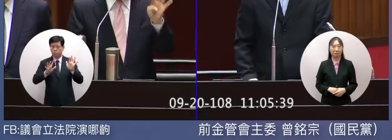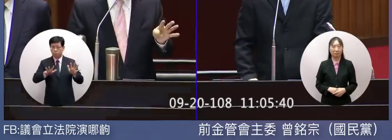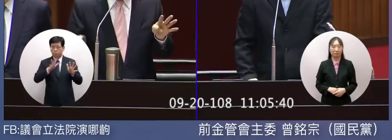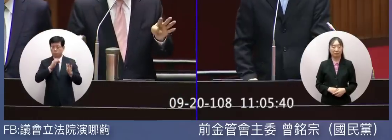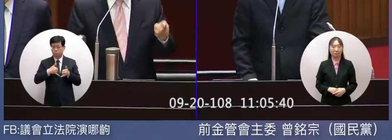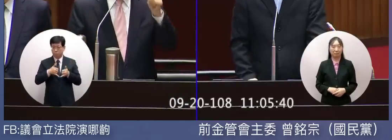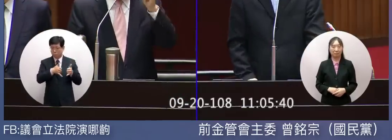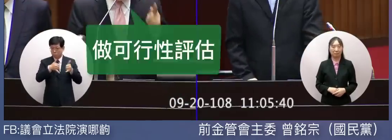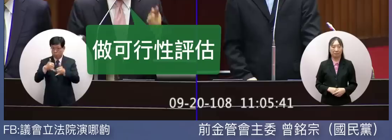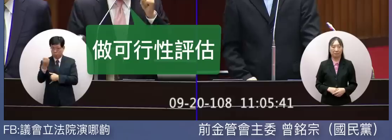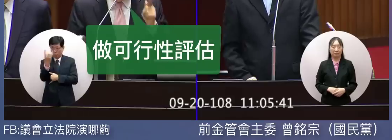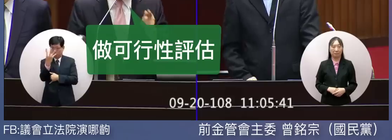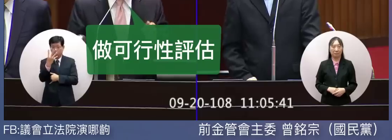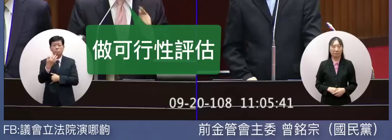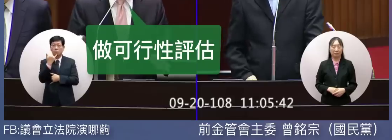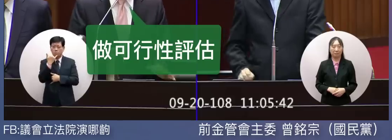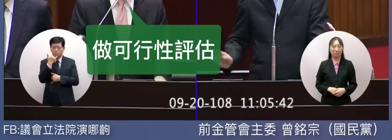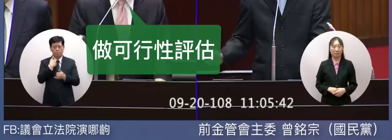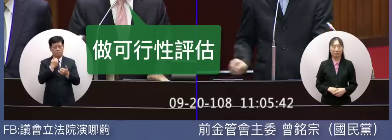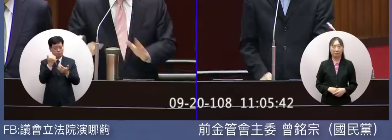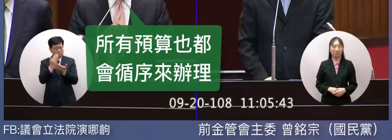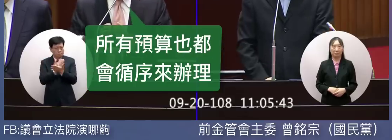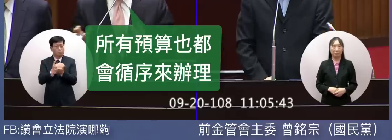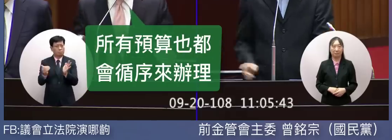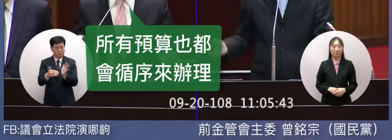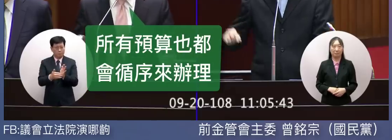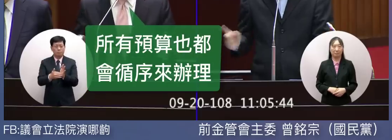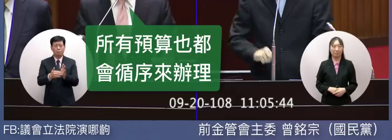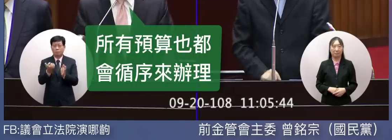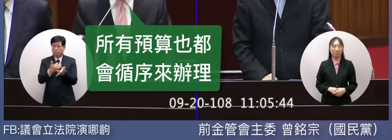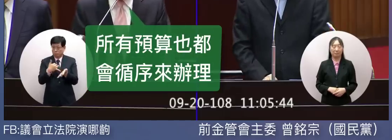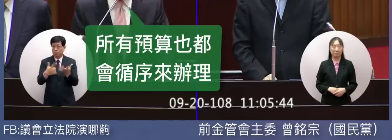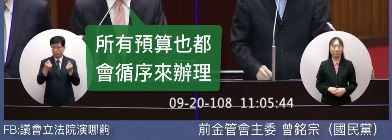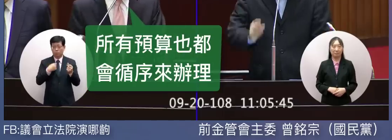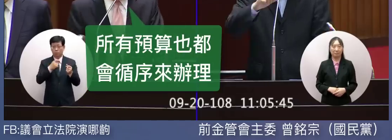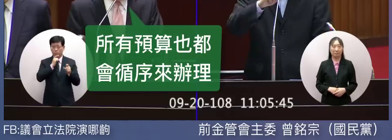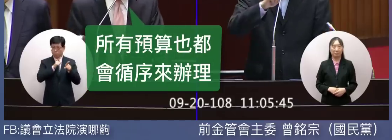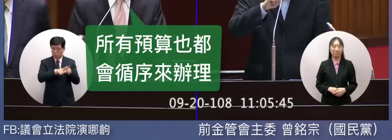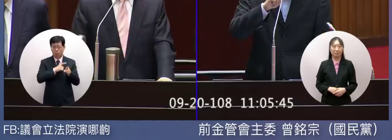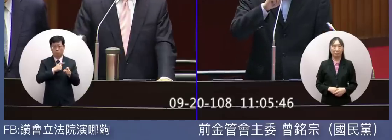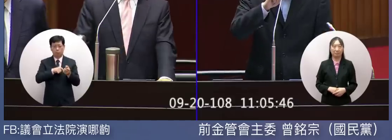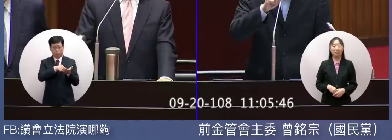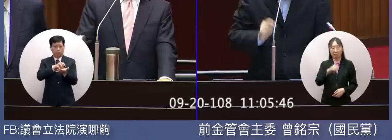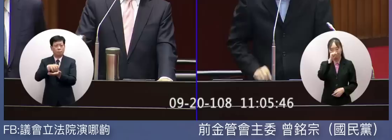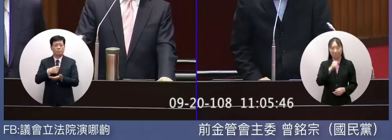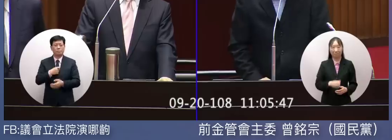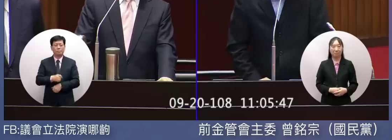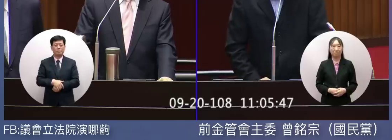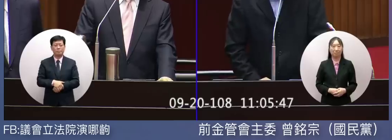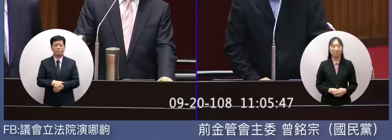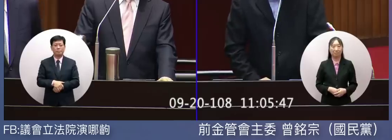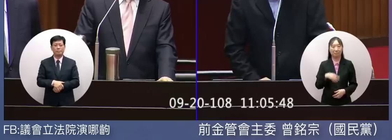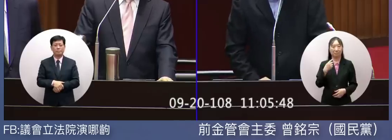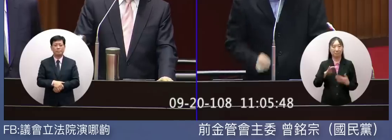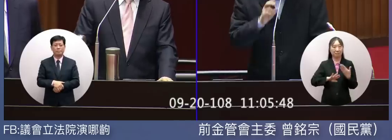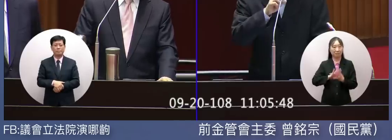线4条做可行性评估，所有预算也都会循序来办理。 好，另